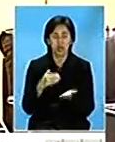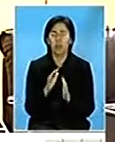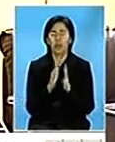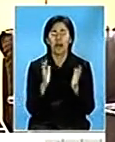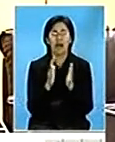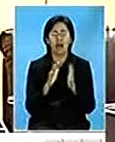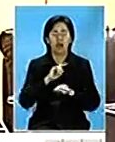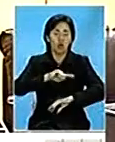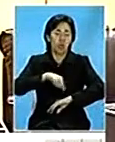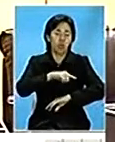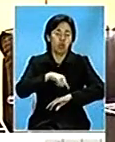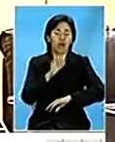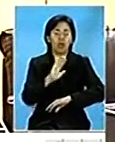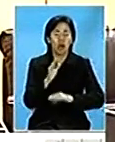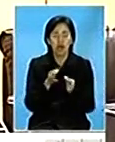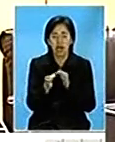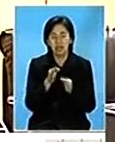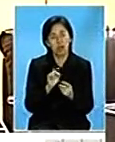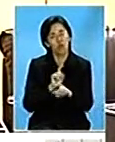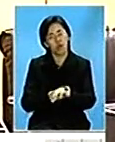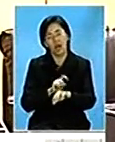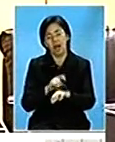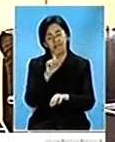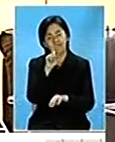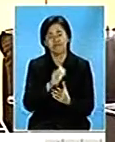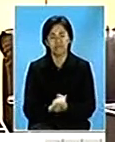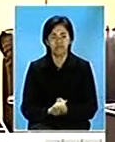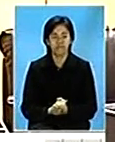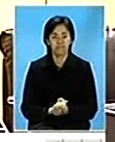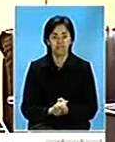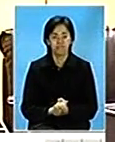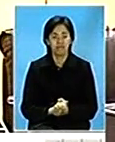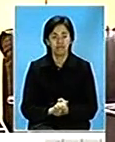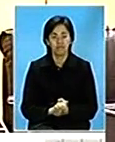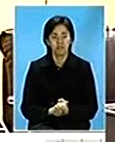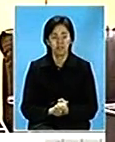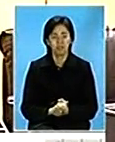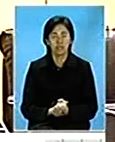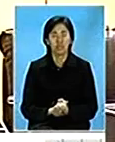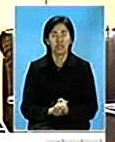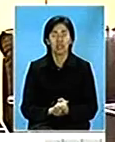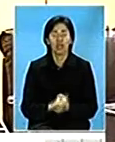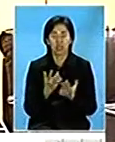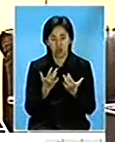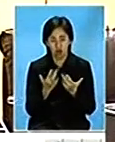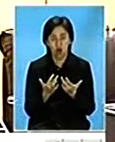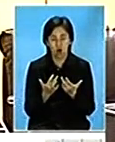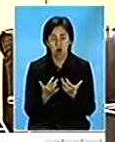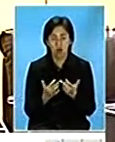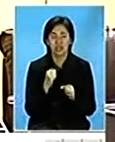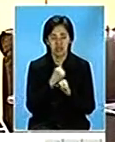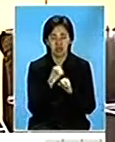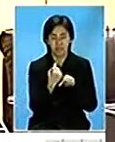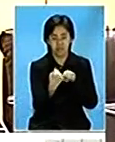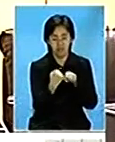อาจจะเสียเวลาและตอบไม่ทันนะที่นี้ซึ่งจะต้องมีขยายเป็น4ช่องท